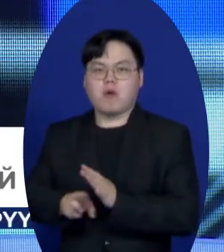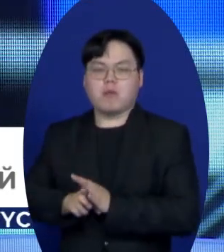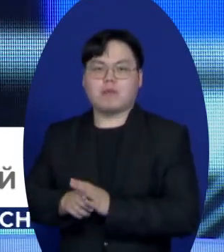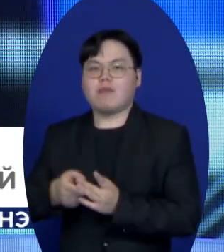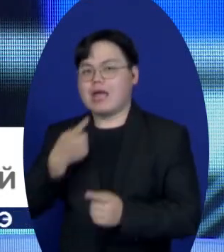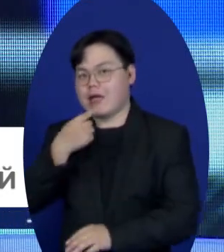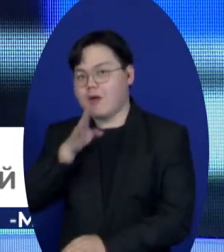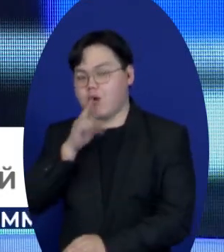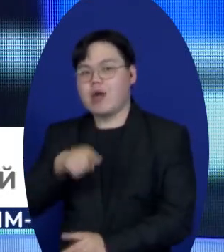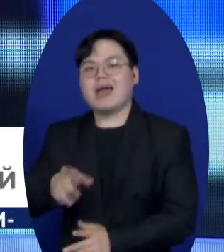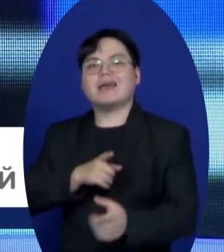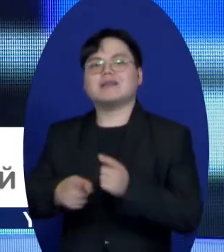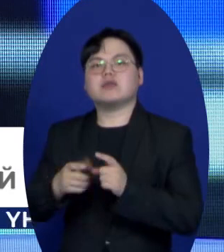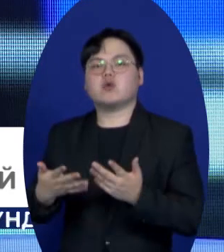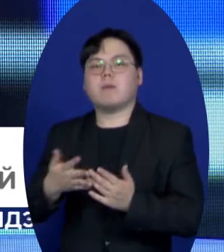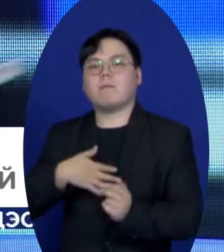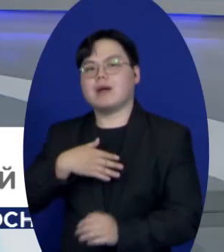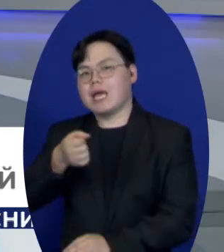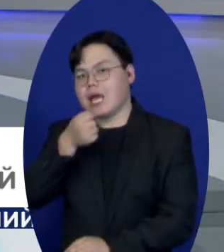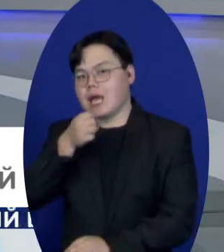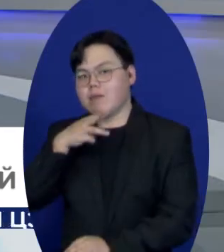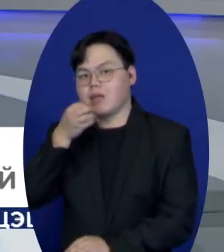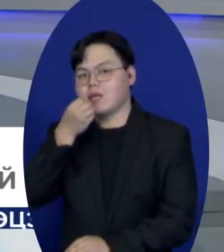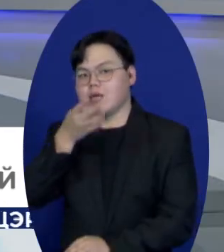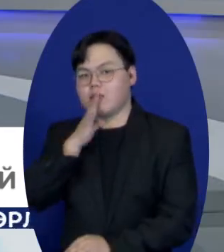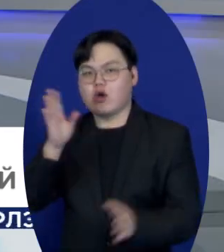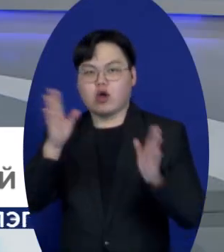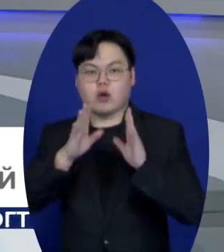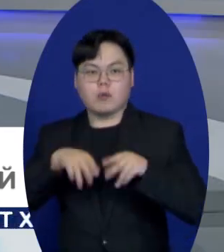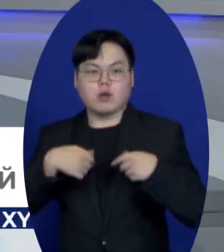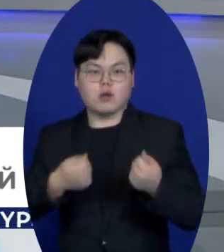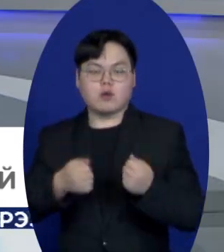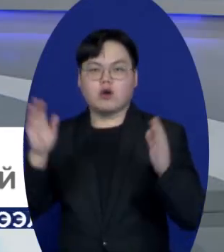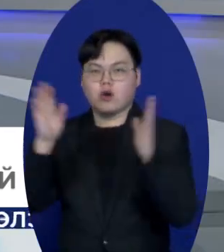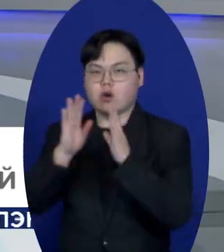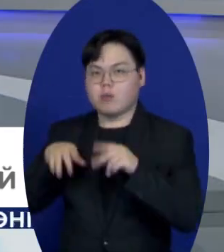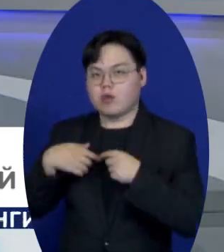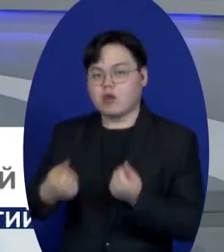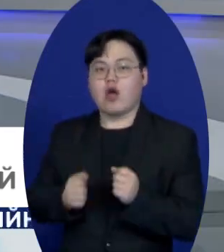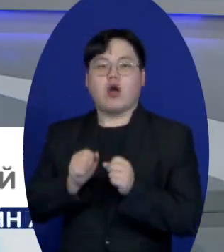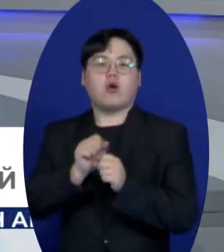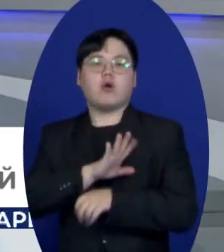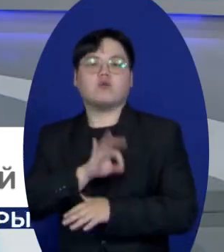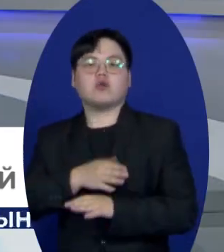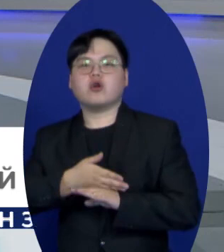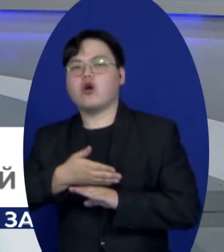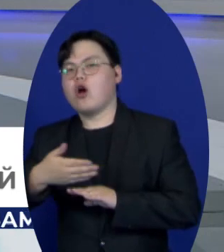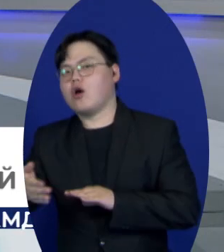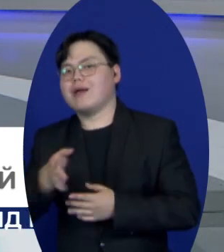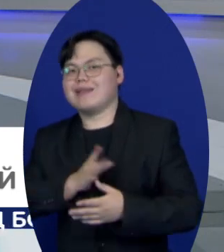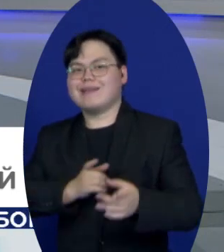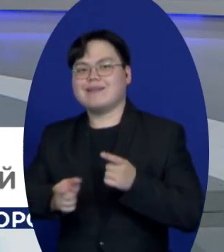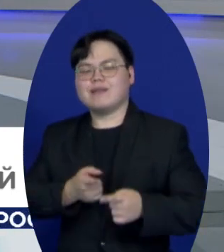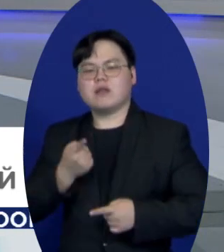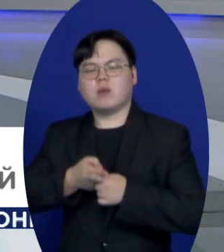За өнөөдөр эдийн засгийн булан та бүхэнд манай сэтгүүлч гэрэлж болон хөргөнө. Хөрөм дүргэ. За тэгэхээр COVID-19 сар тахлаас хойш эдийн засгийн